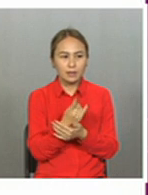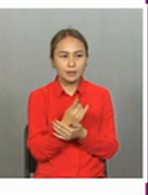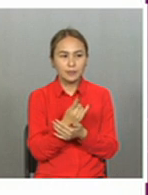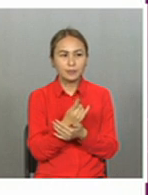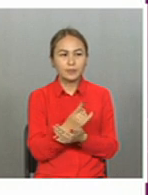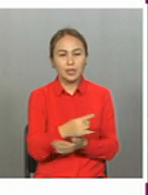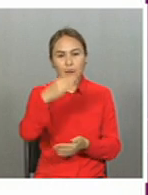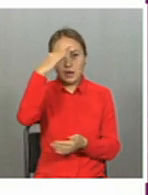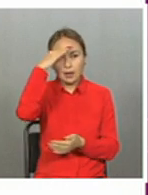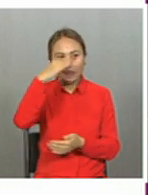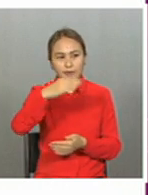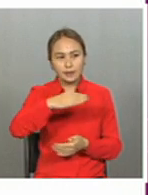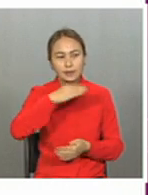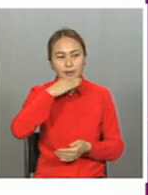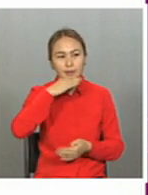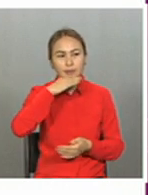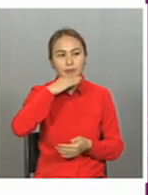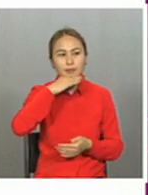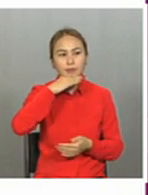әке,